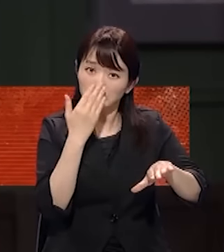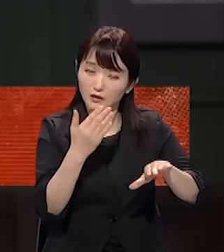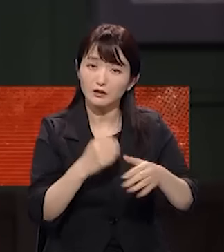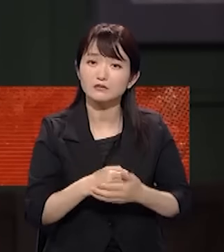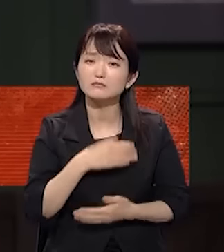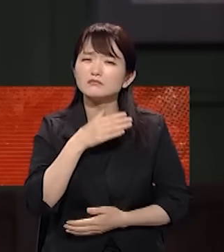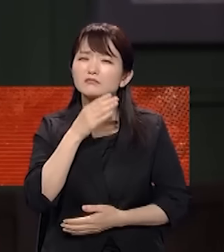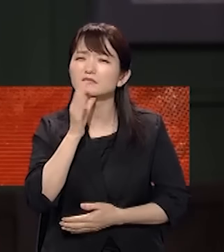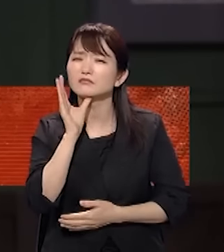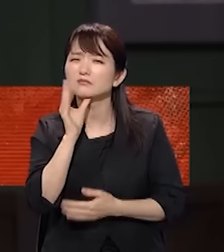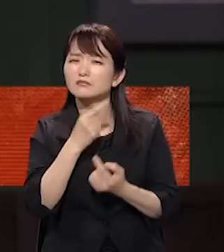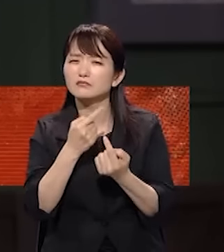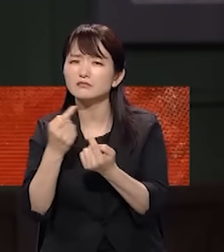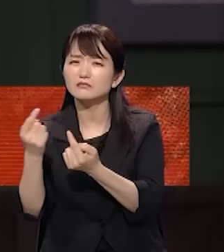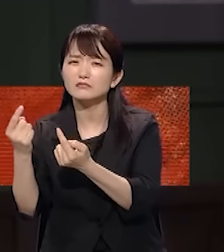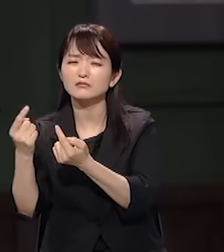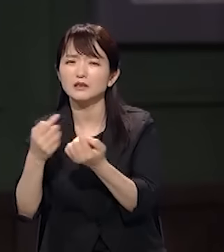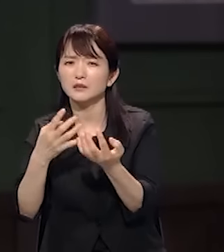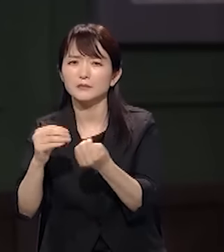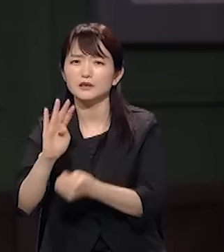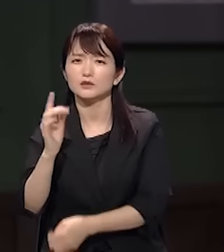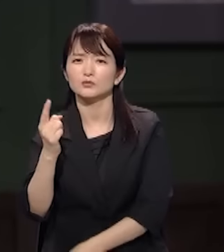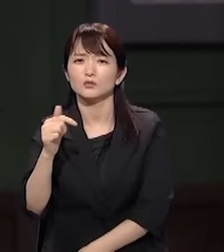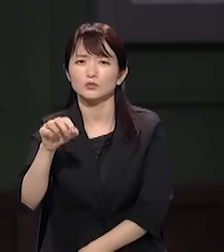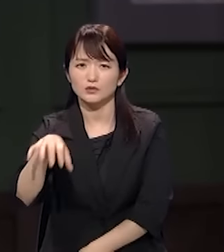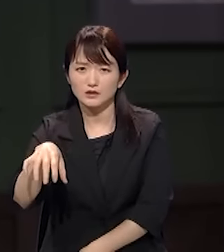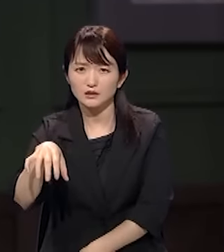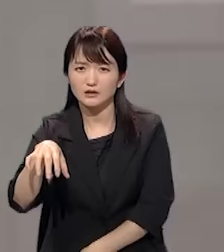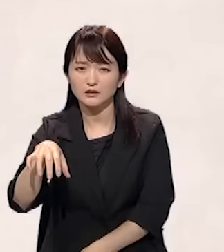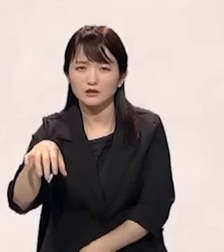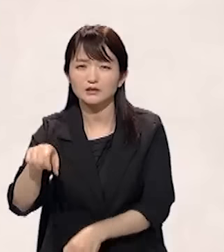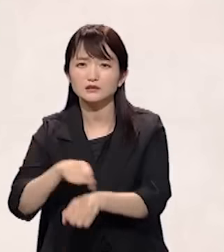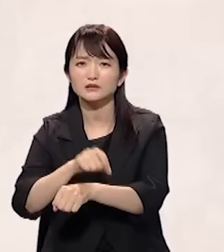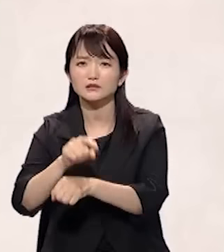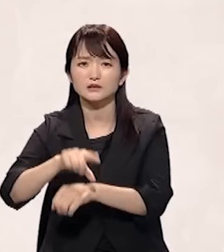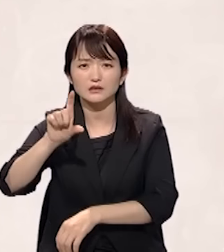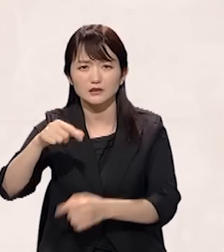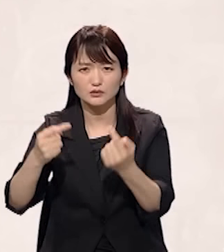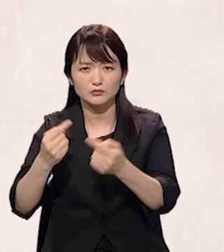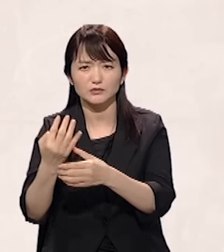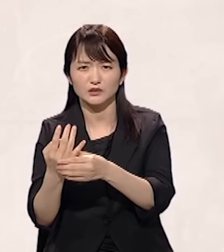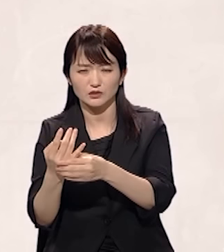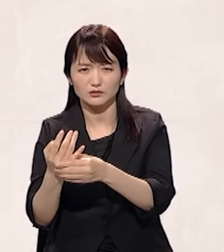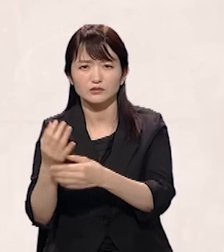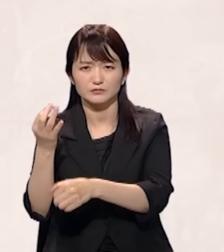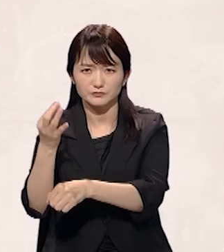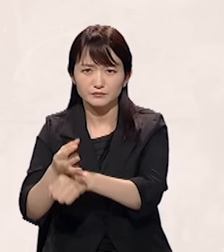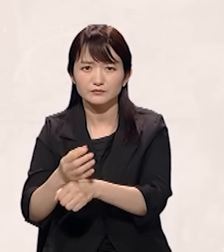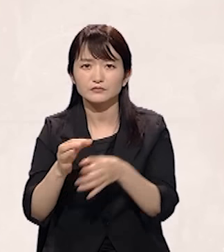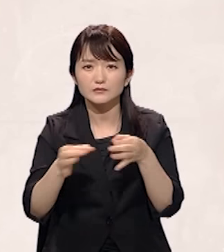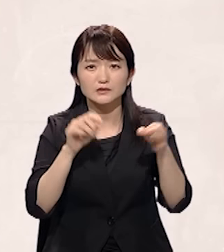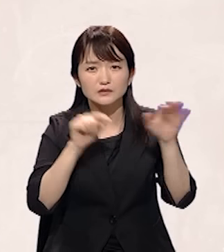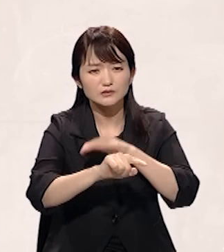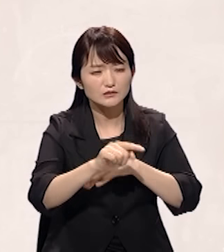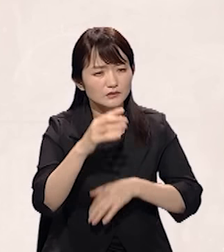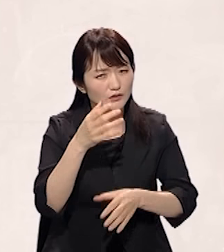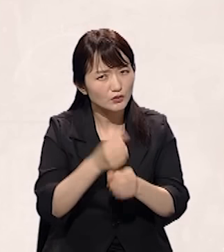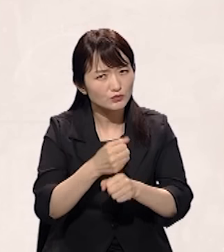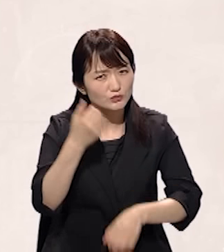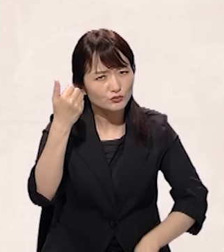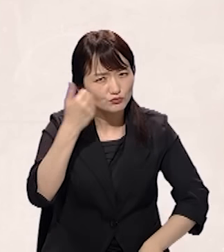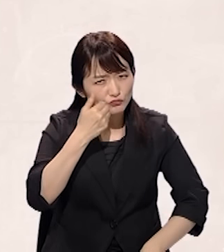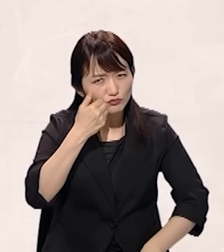또 고령자가 많은 봉화군의 특성상 카드보다는 현금 거래가 이루어지 데다가이 가게에서 언제 또 누구에게 살충제를